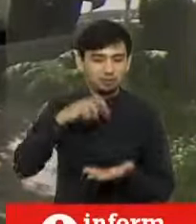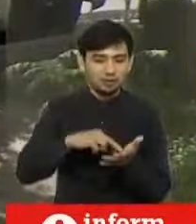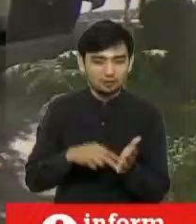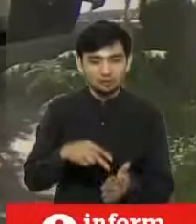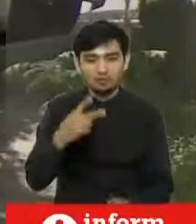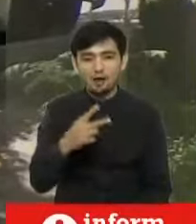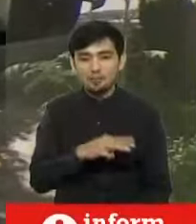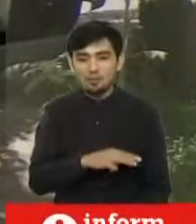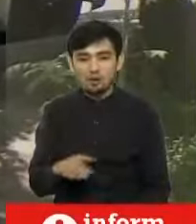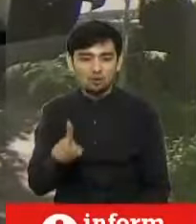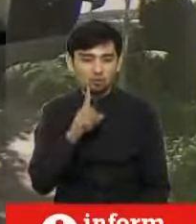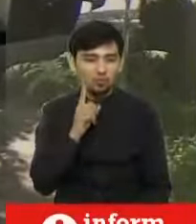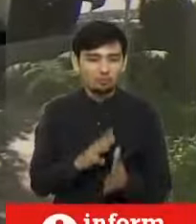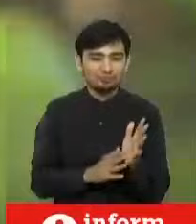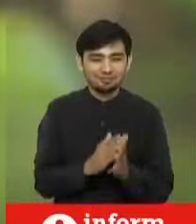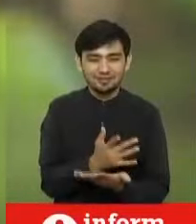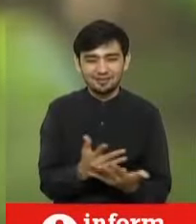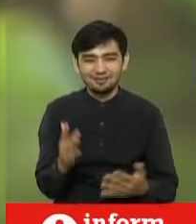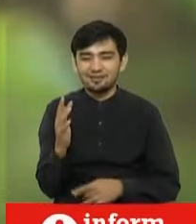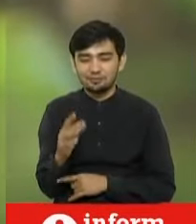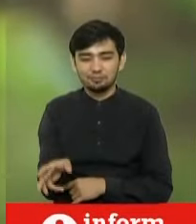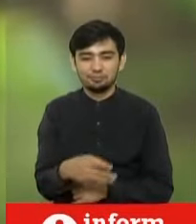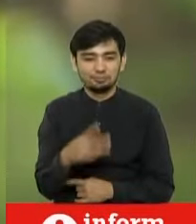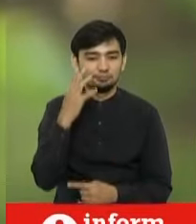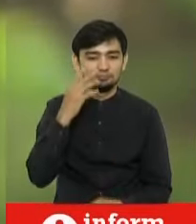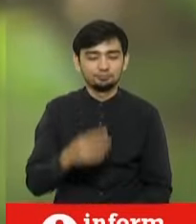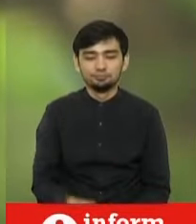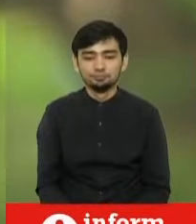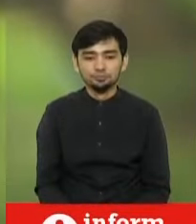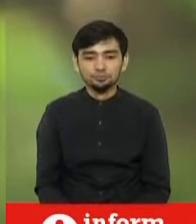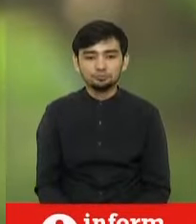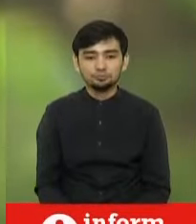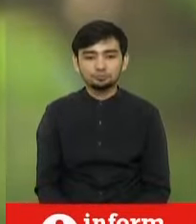2 миллионов зеленых насаждений. Ануар Амангельдинов, Влад Шишко, Информбюро.